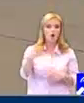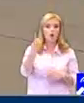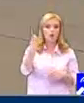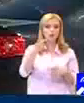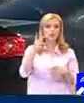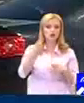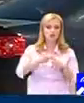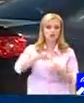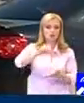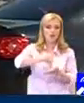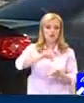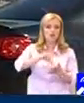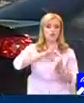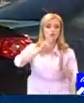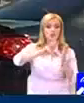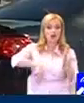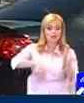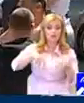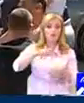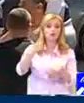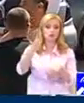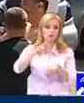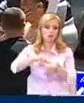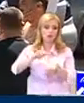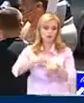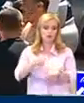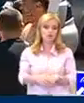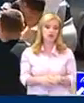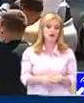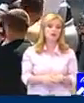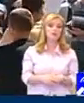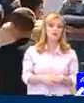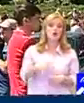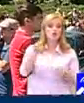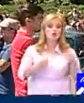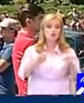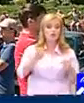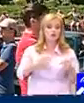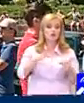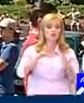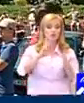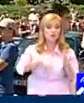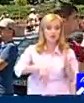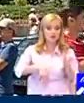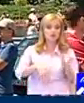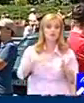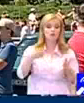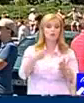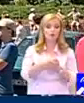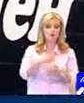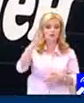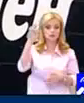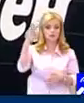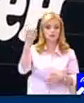dintre participanți a fost sancționat de un polițist al Inspectoratului Național de Patrulare. Șoferului a fost aplicată o amendă de